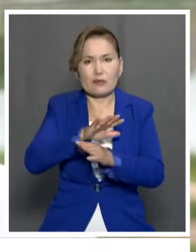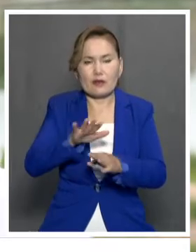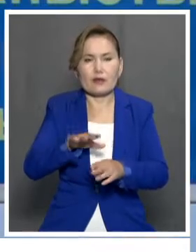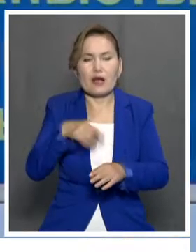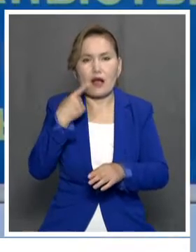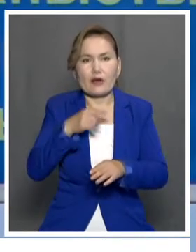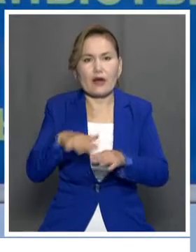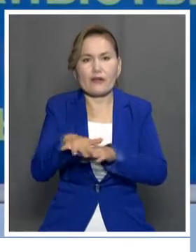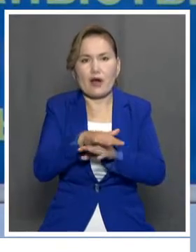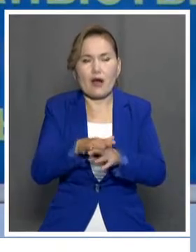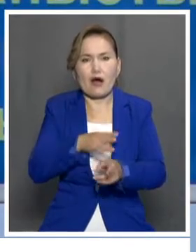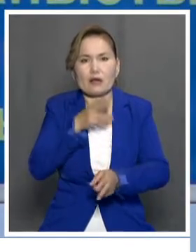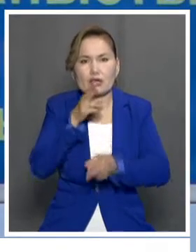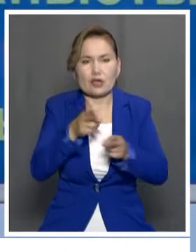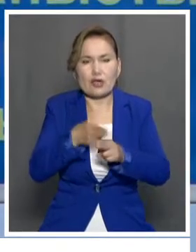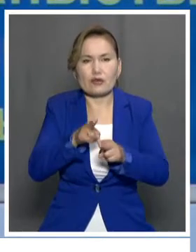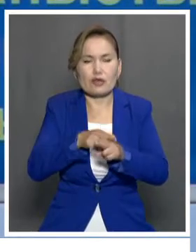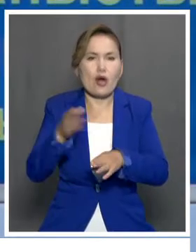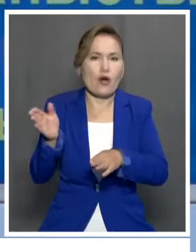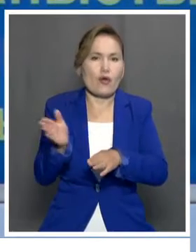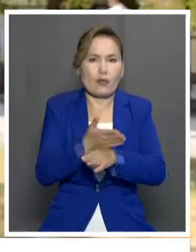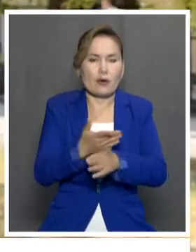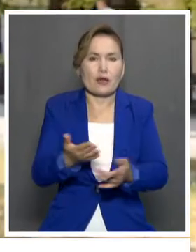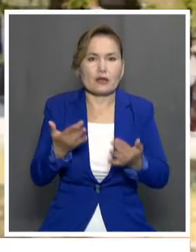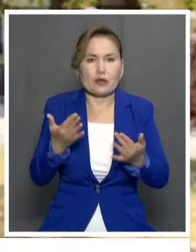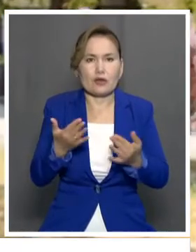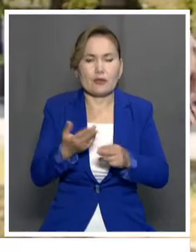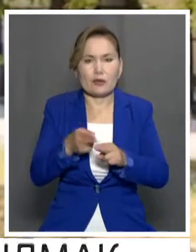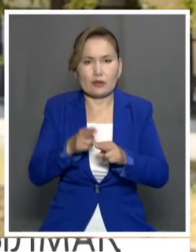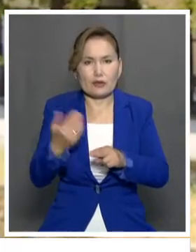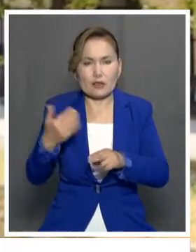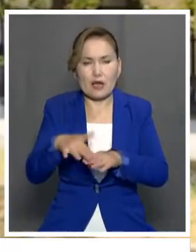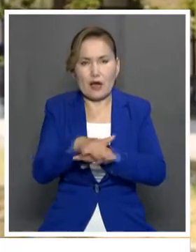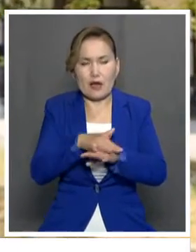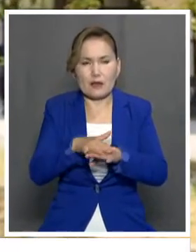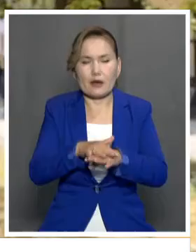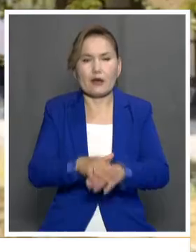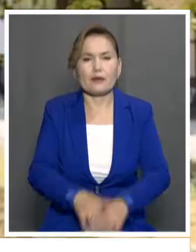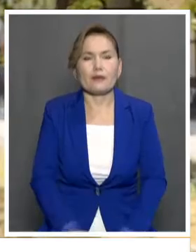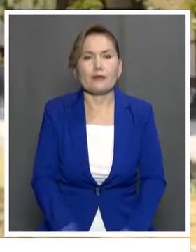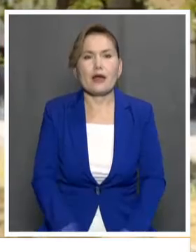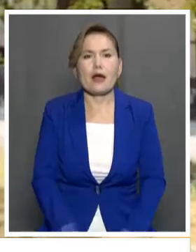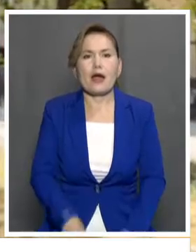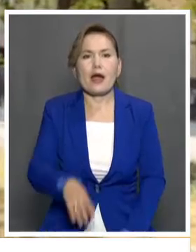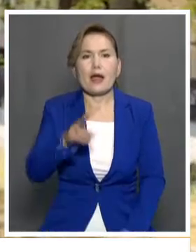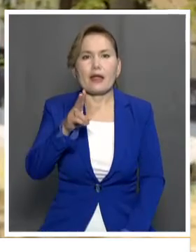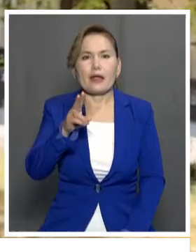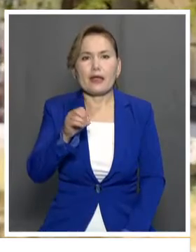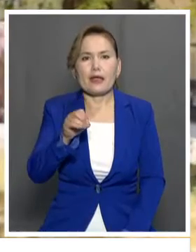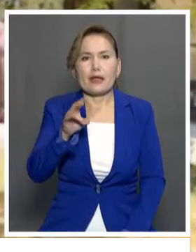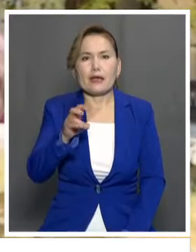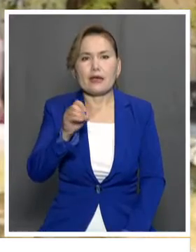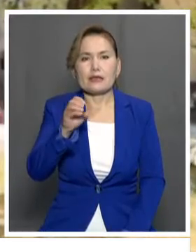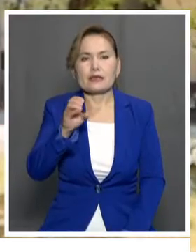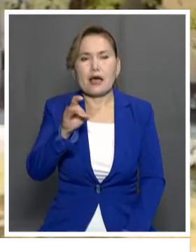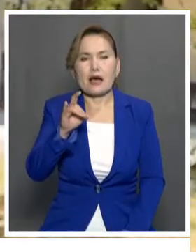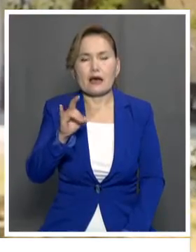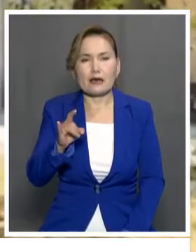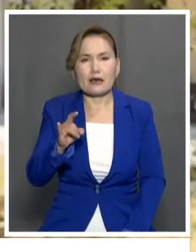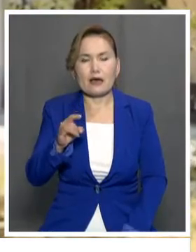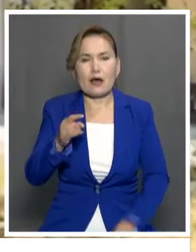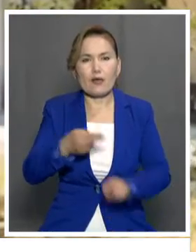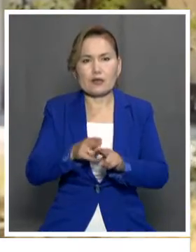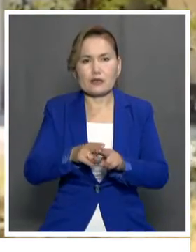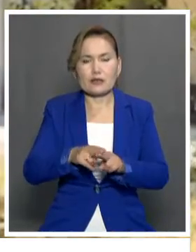монументті орнынан алуды талап етті. Кенесары бабамыз қазақтың соңғы ханы. Оның мұндай деңгейдегі ескерткіш